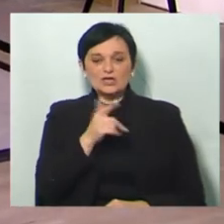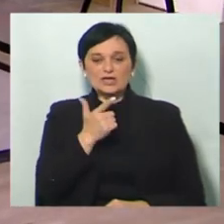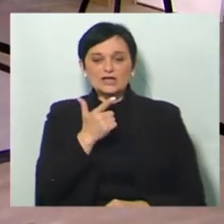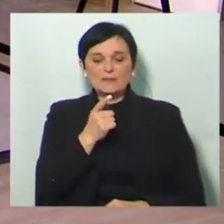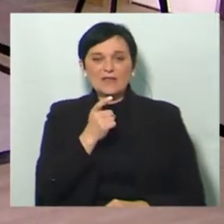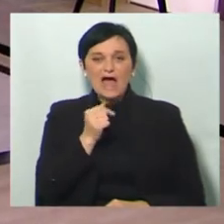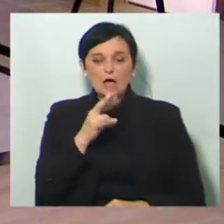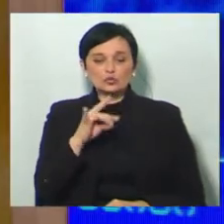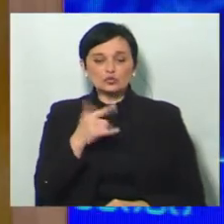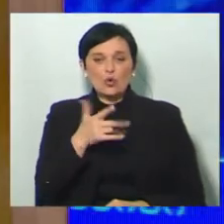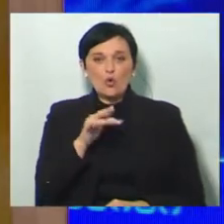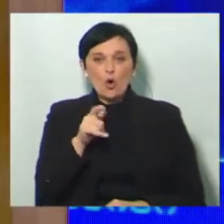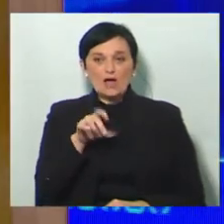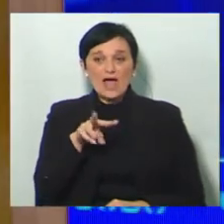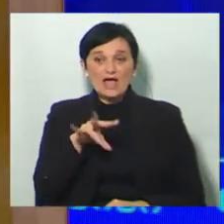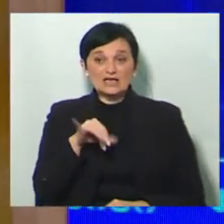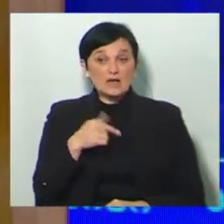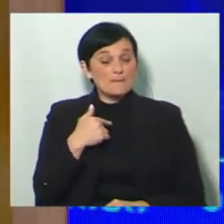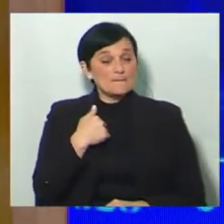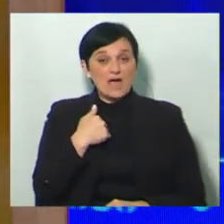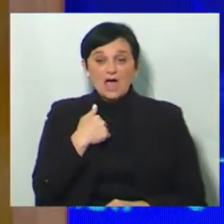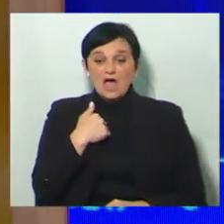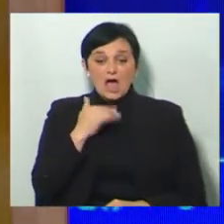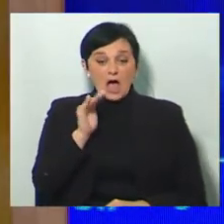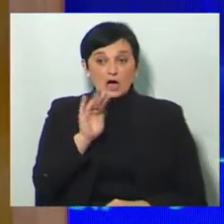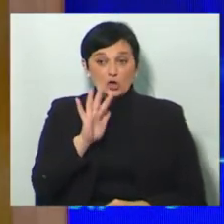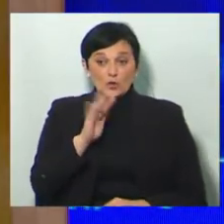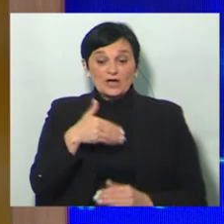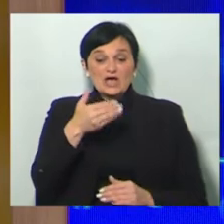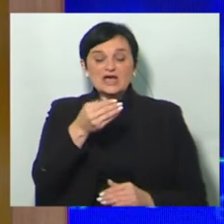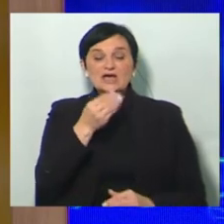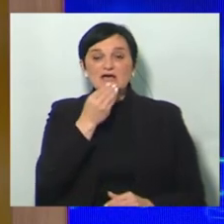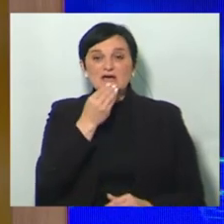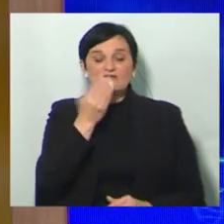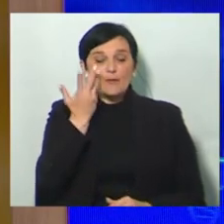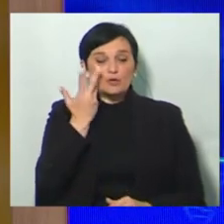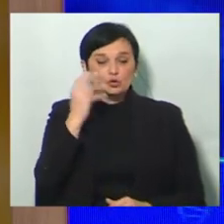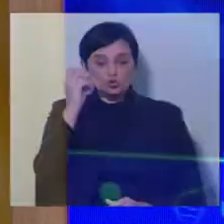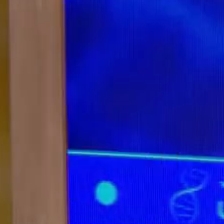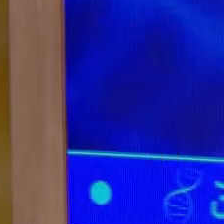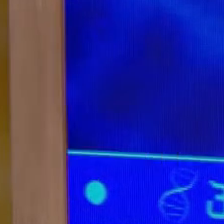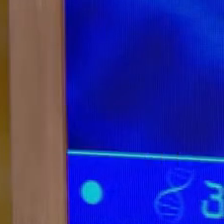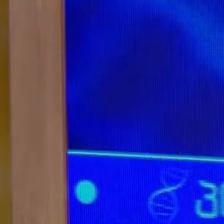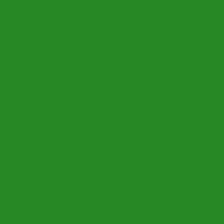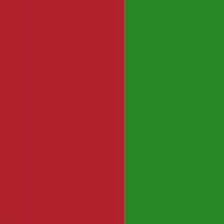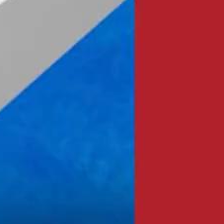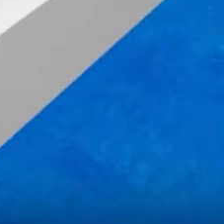გოგელია და მე არ გემშვიდობებით, რადგან წინ კვებით შუქნიშანი გველოდება.